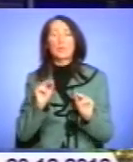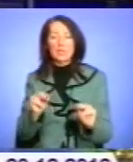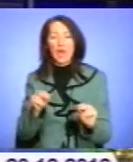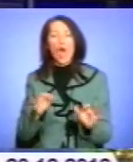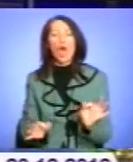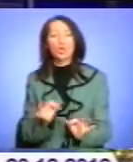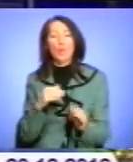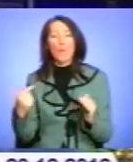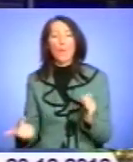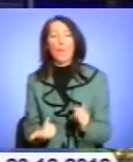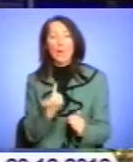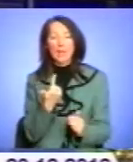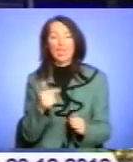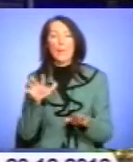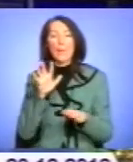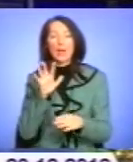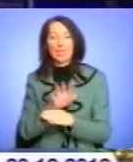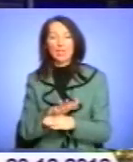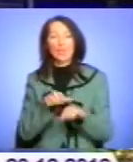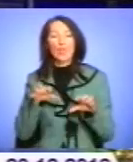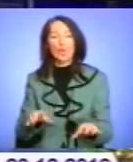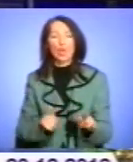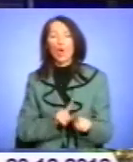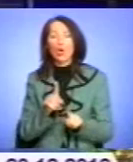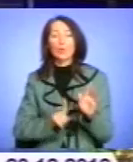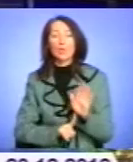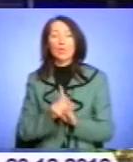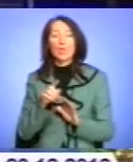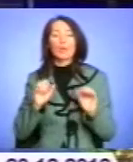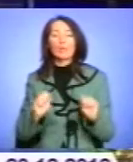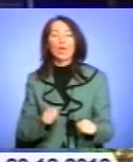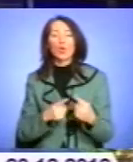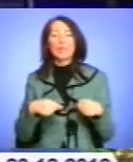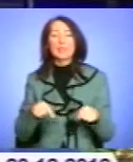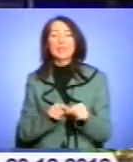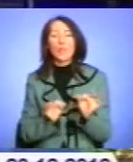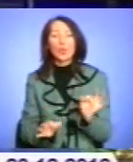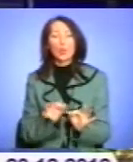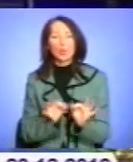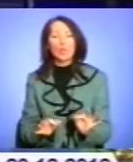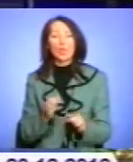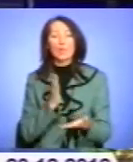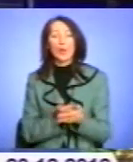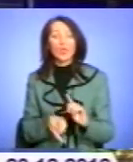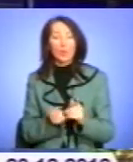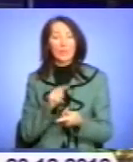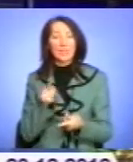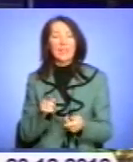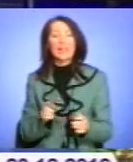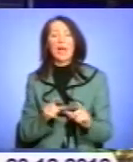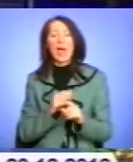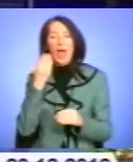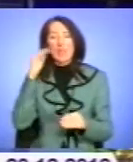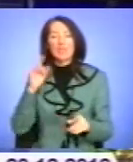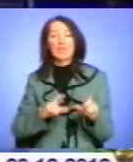вперше призначеними на посаду. Реформи, розпочаті владою у системі судочинства, мають перетворити її на ефективний інститут захисту прав